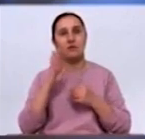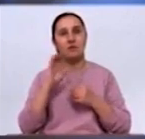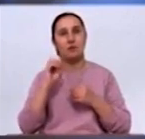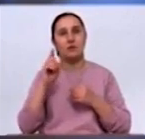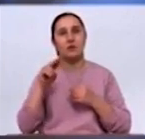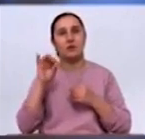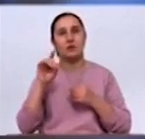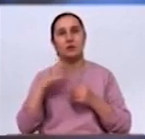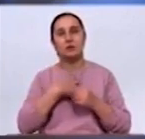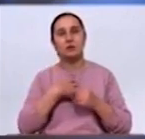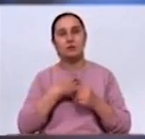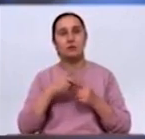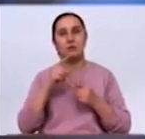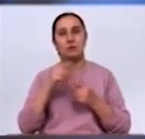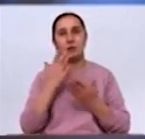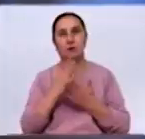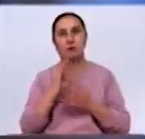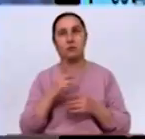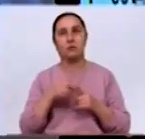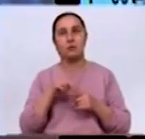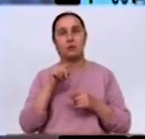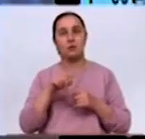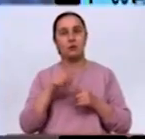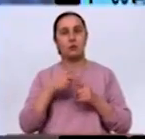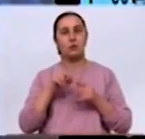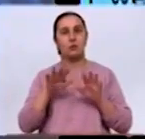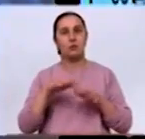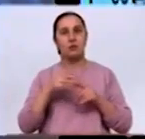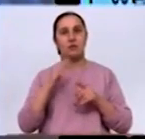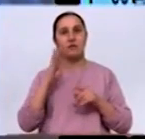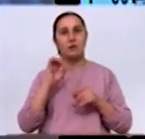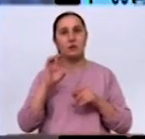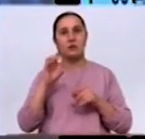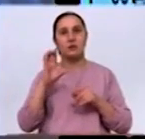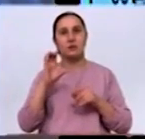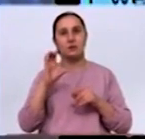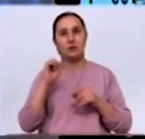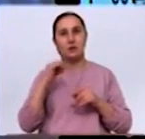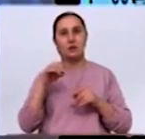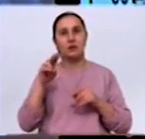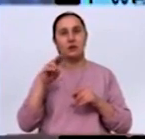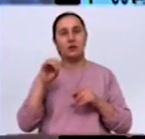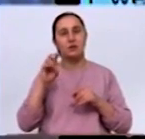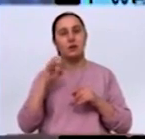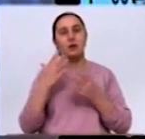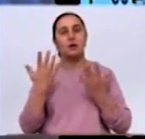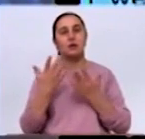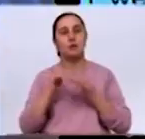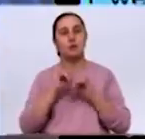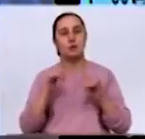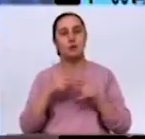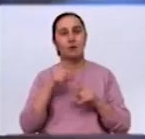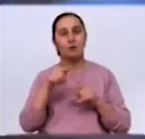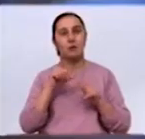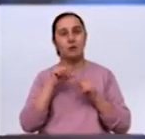asoslari haqida tushunchaga, bilimga ega bo'lamiz. Demak, bu yerda veb-sayt, veb-dizayn, veb-sahifa qanday yaratilishi,